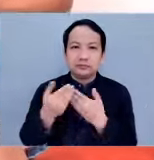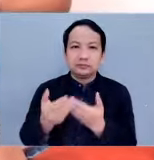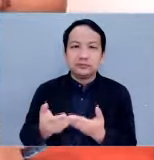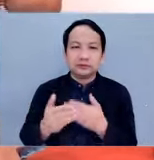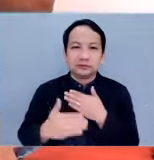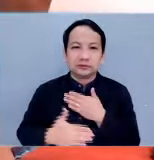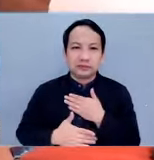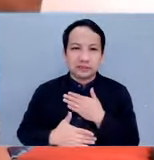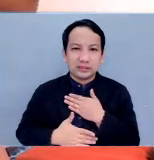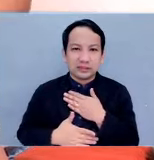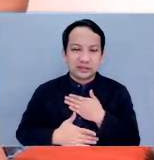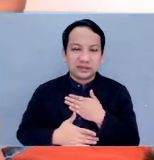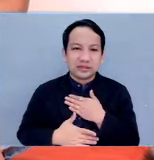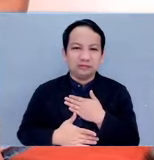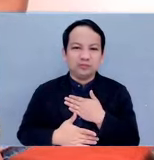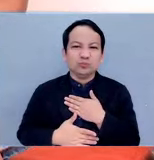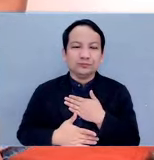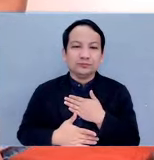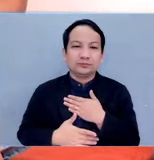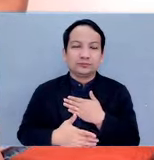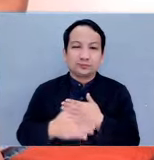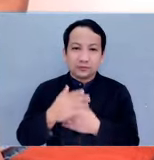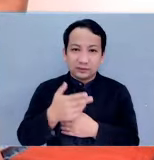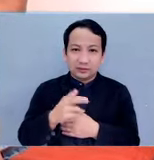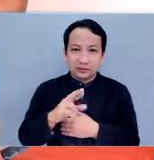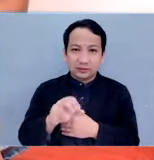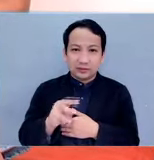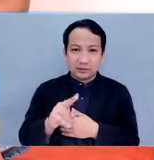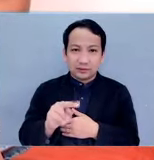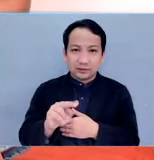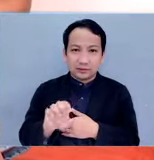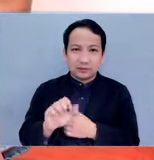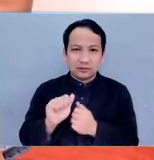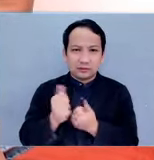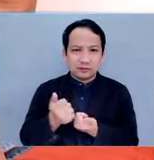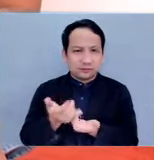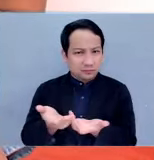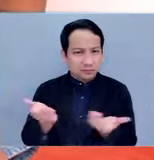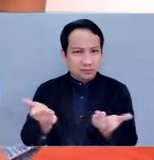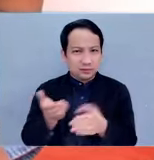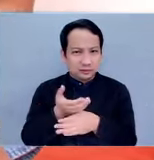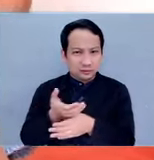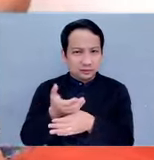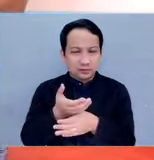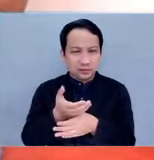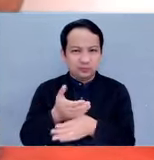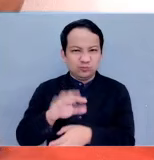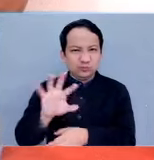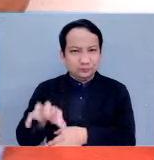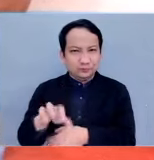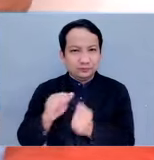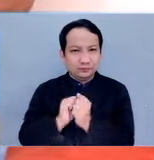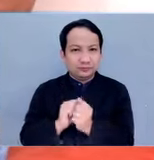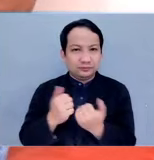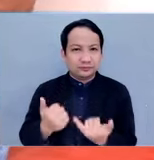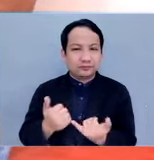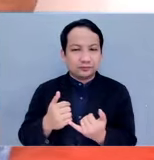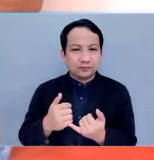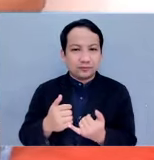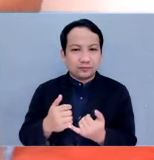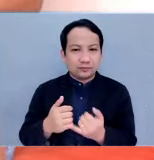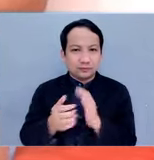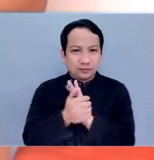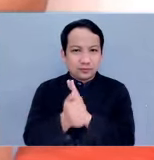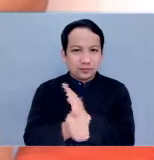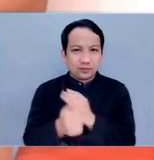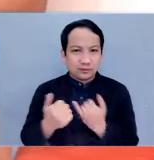hormones. At mas, para mas matutunan pa natin yan, at kung paano nga mag-alaga ng mga pusa, makakasama natin ang mga